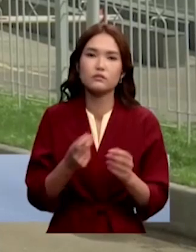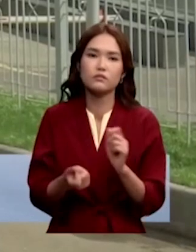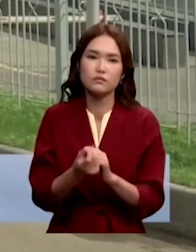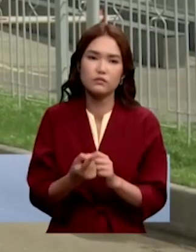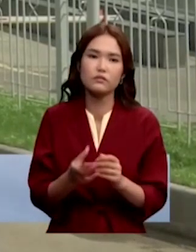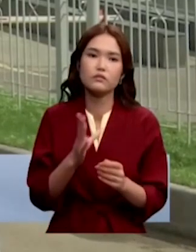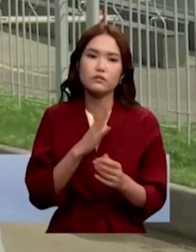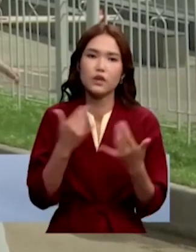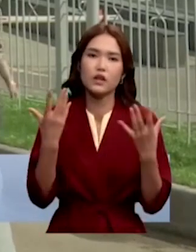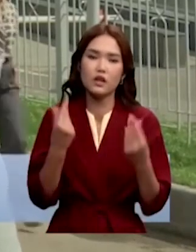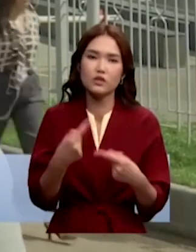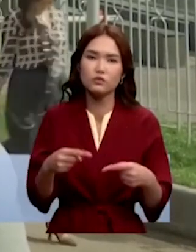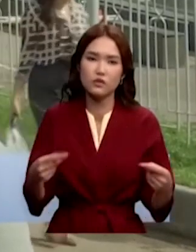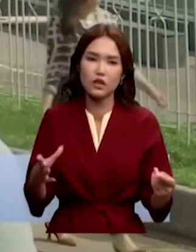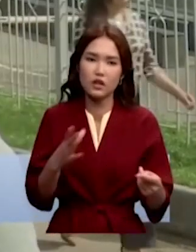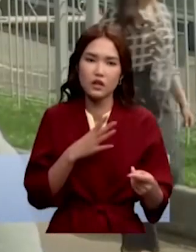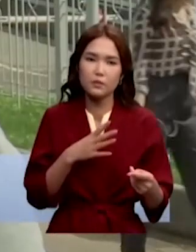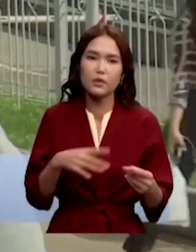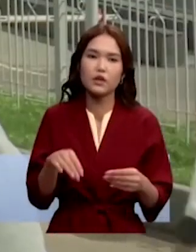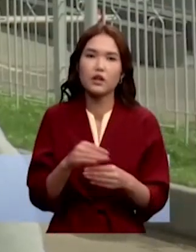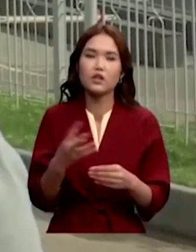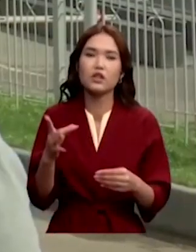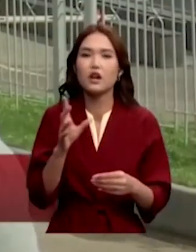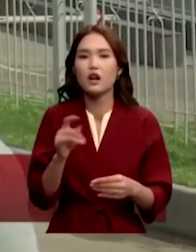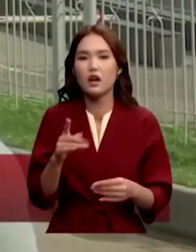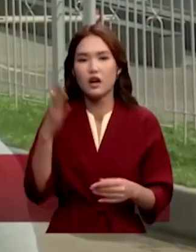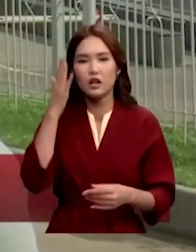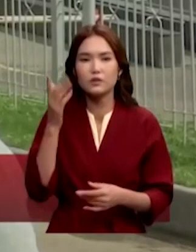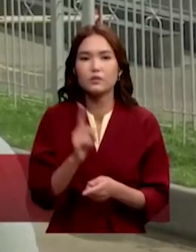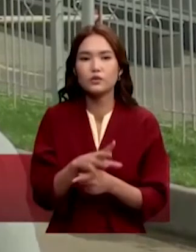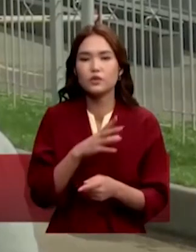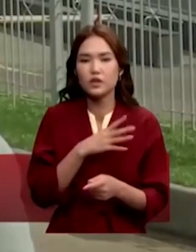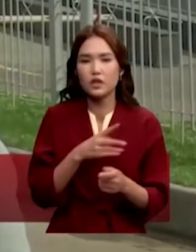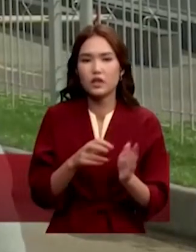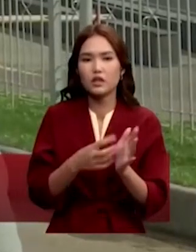Вот в этом вся трагедия. Пока мы отчитываемся о том, что у нас снято 1500 вывесок,